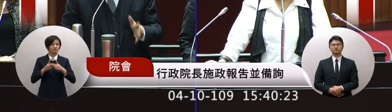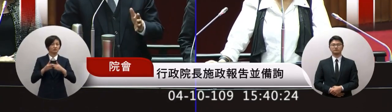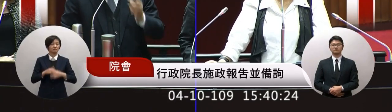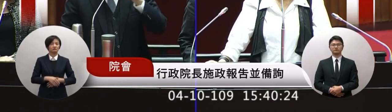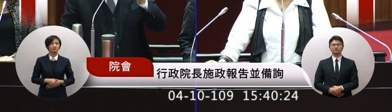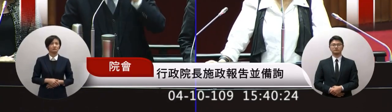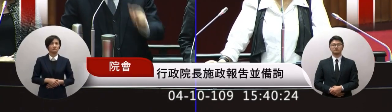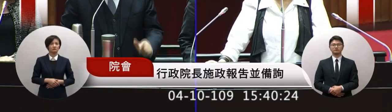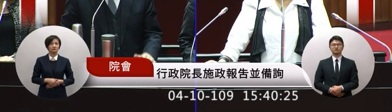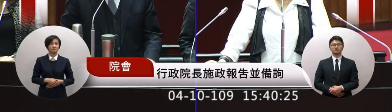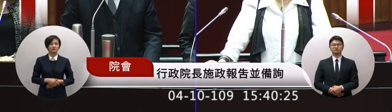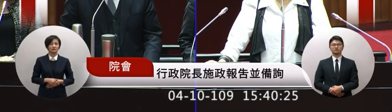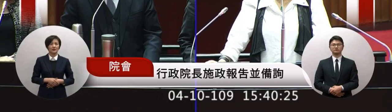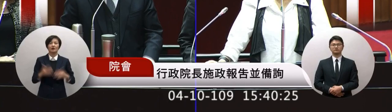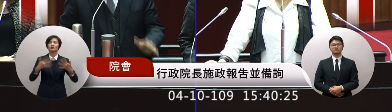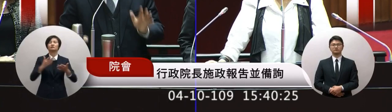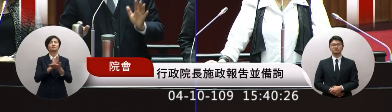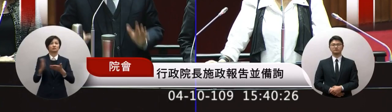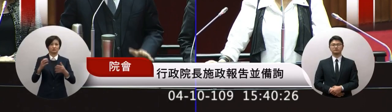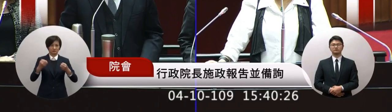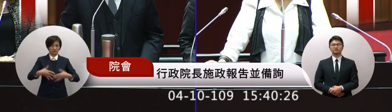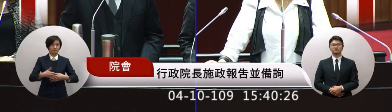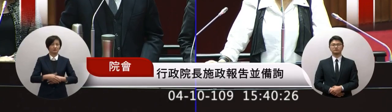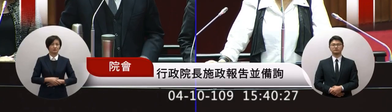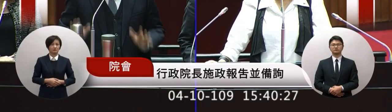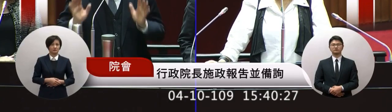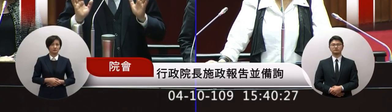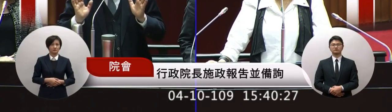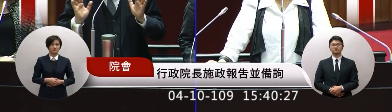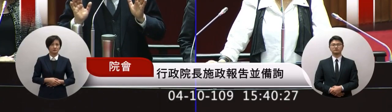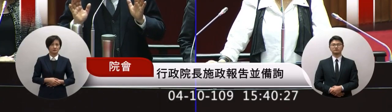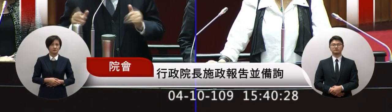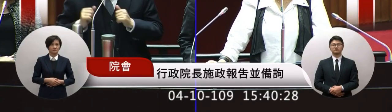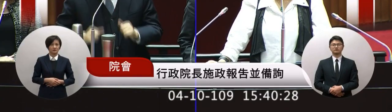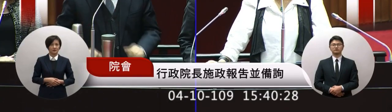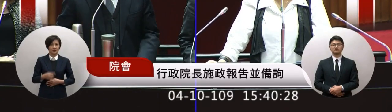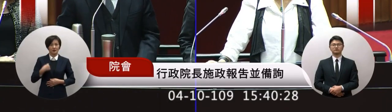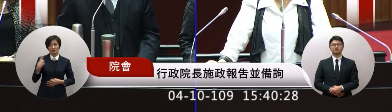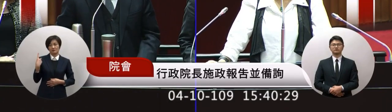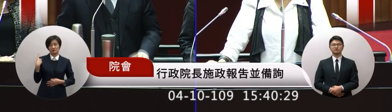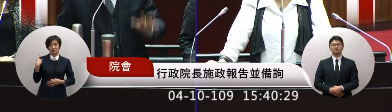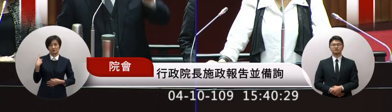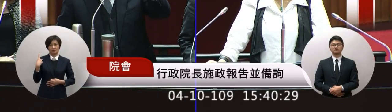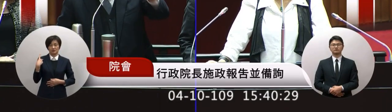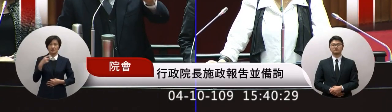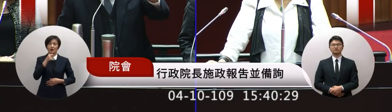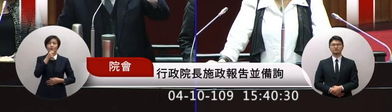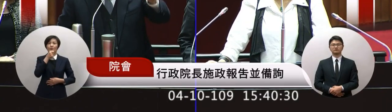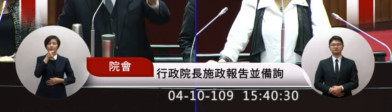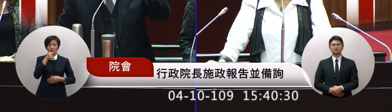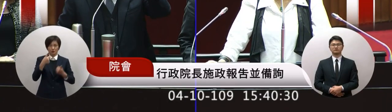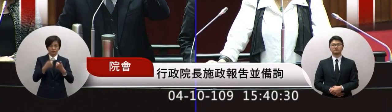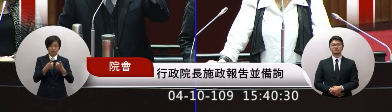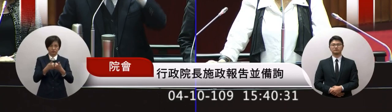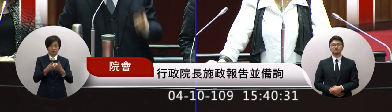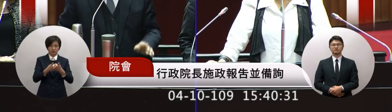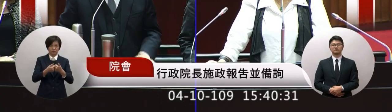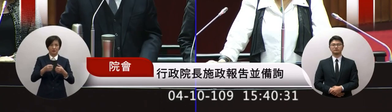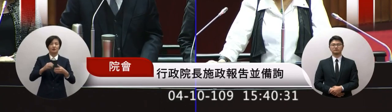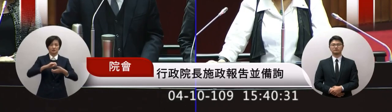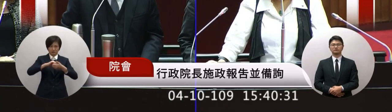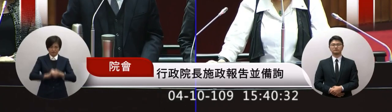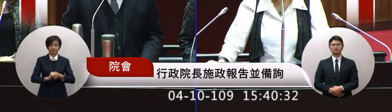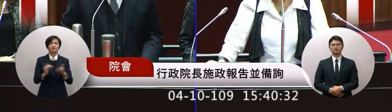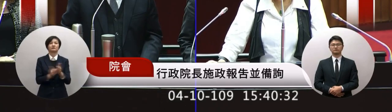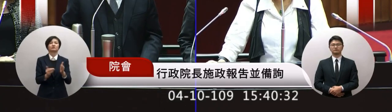这样才能解决问题。我前天主持的会议上结论已经这样要